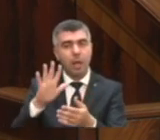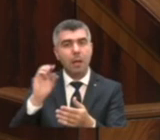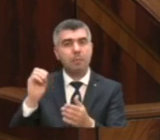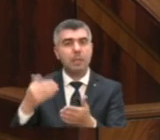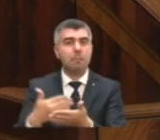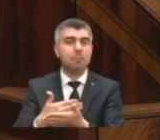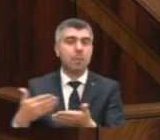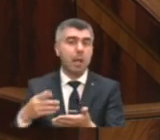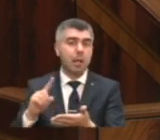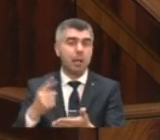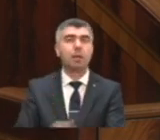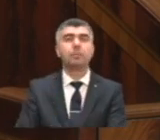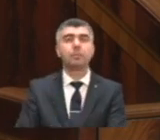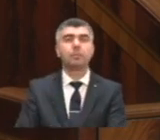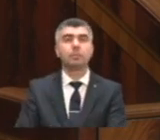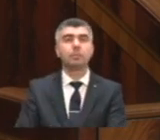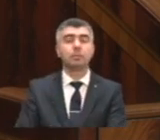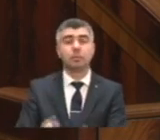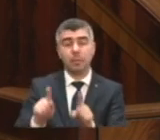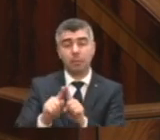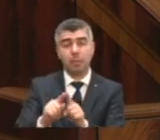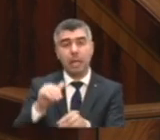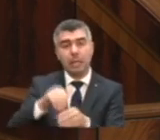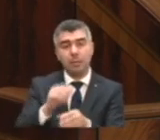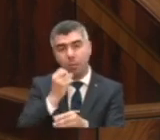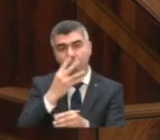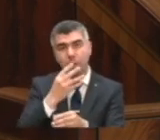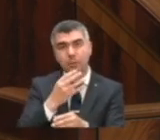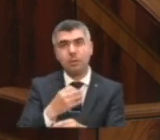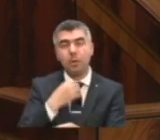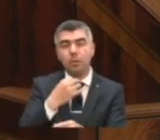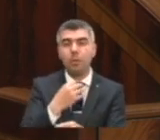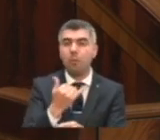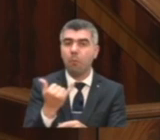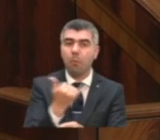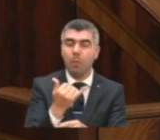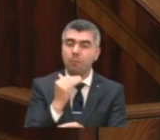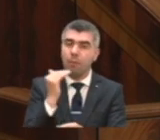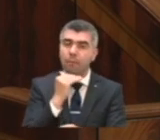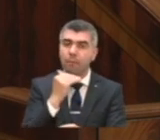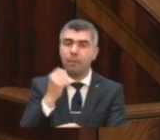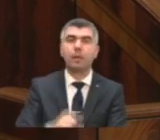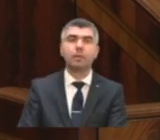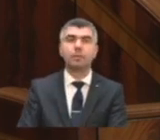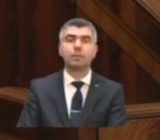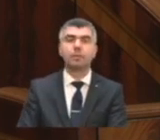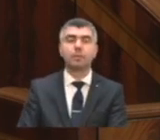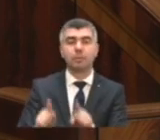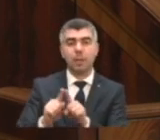الدرهم. لذلك حنا في الفريق الاشتراكي كنطلبوا منكم يعني المرور بسرعه